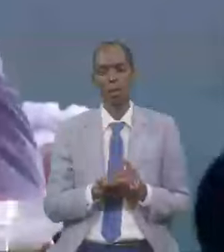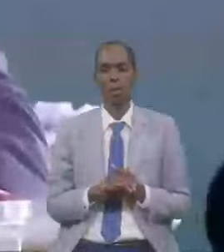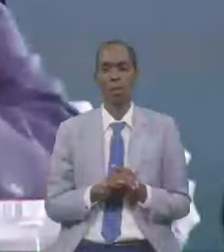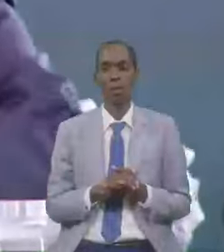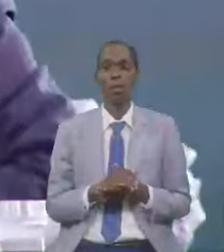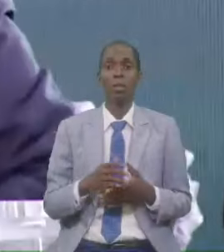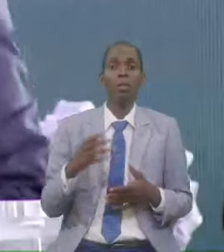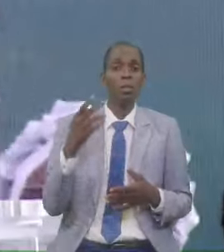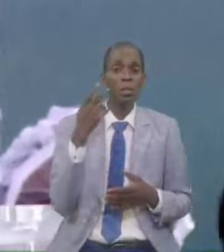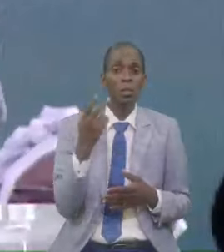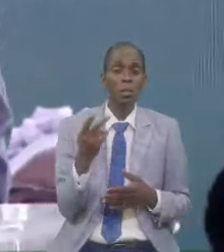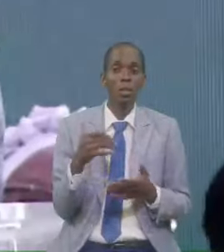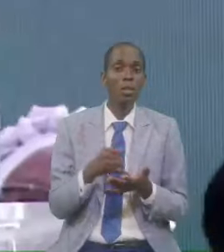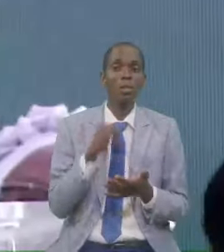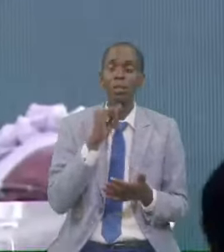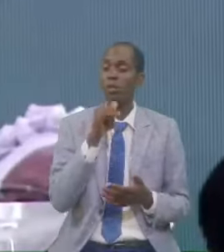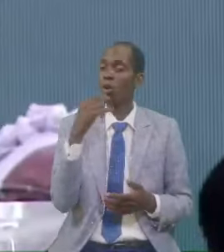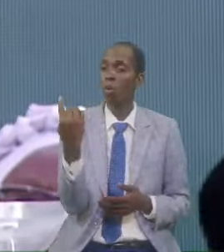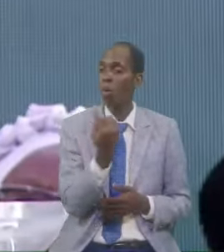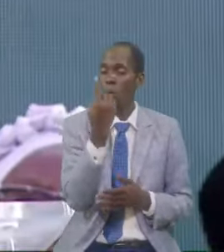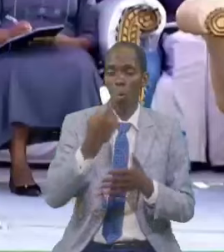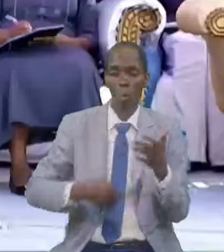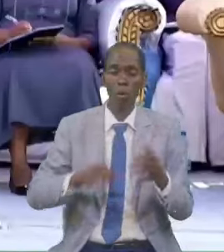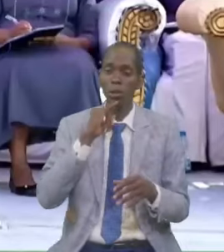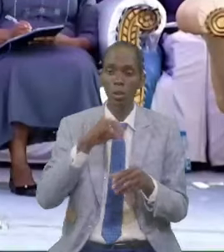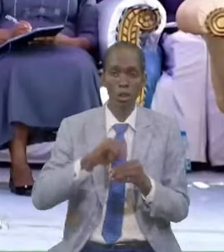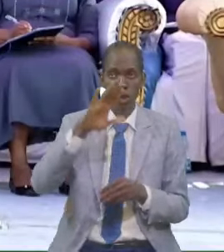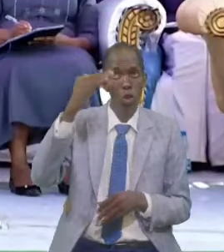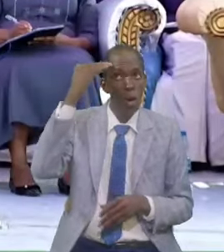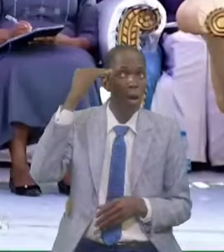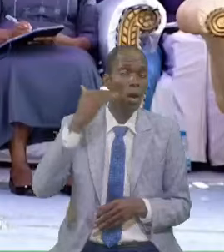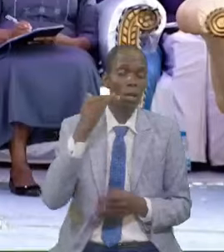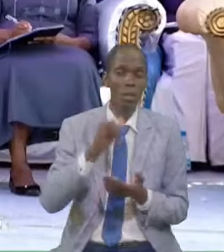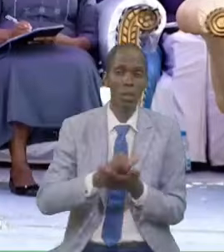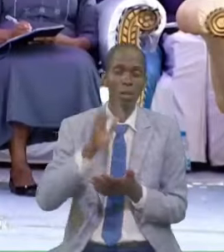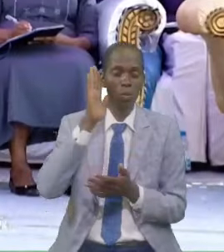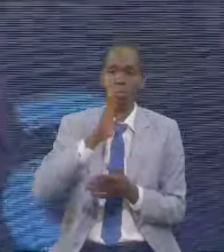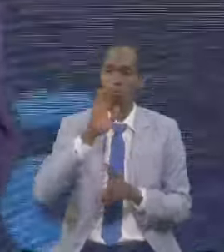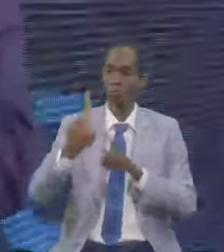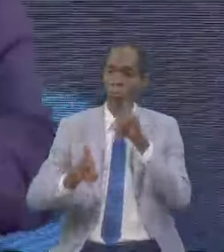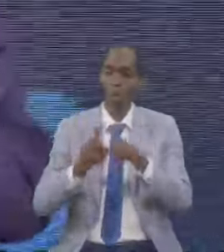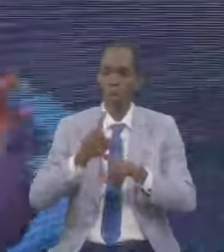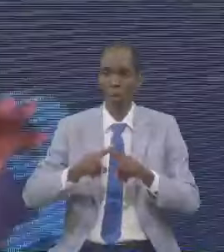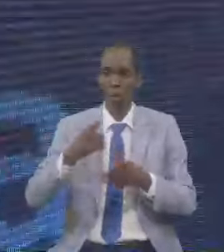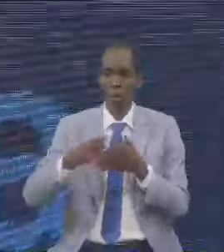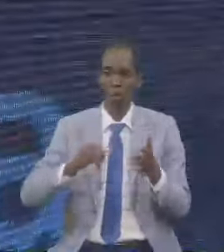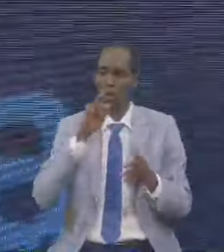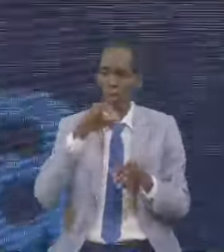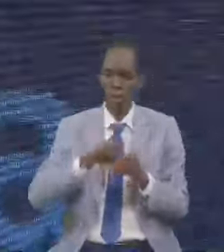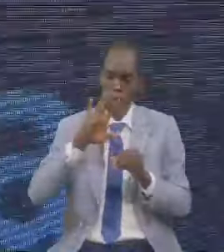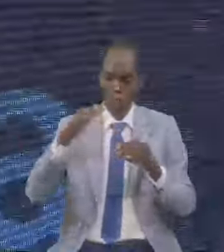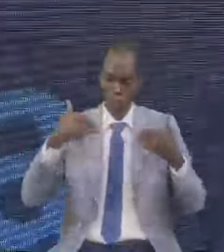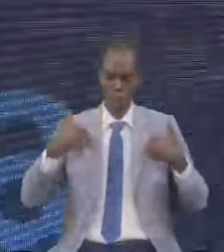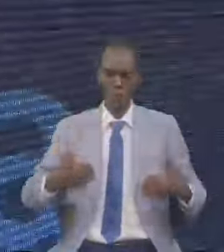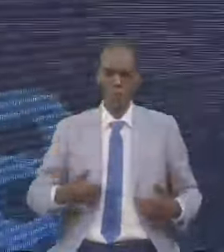what's in your head, it's what's in your body. మీ యొక్క మనసులో ఏముందో కాదు, మీ దేహం ఎలా ఉందో చూసుకోవాలి. These are fundamental things